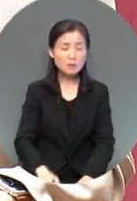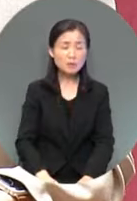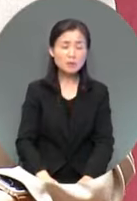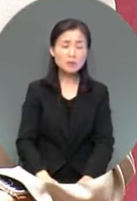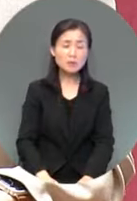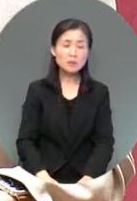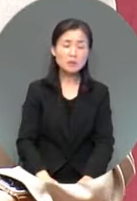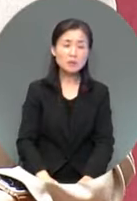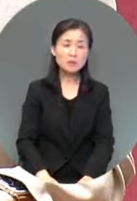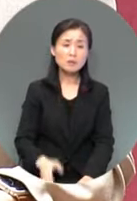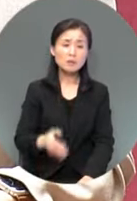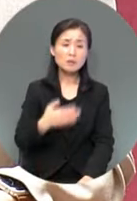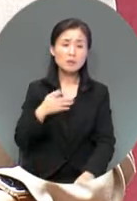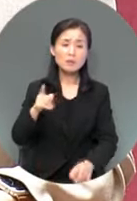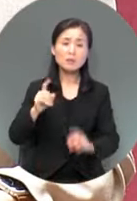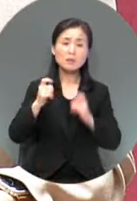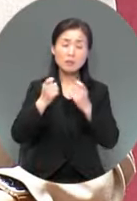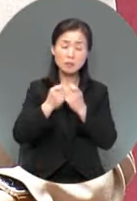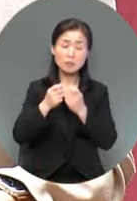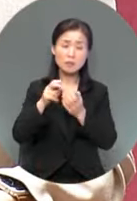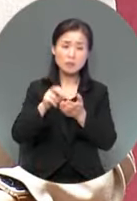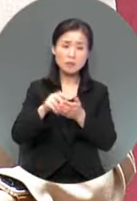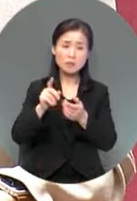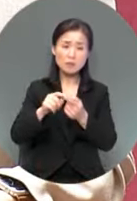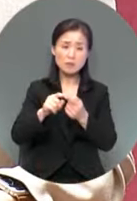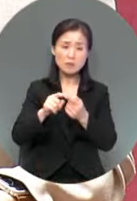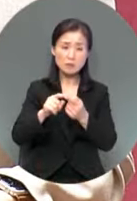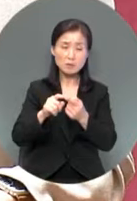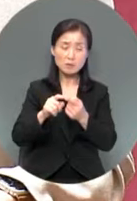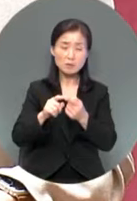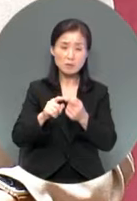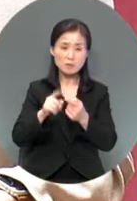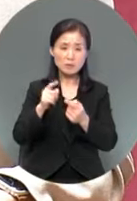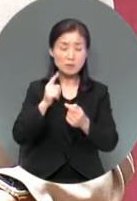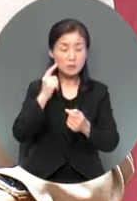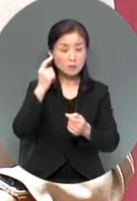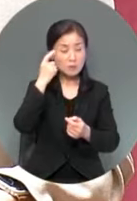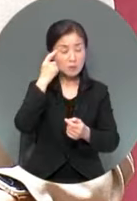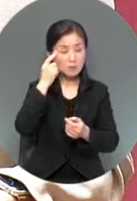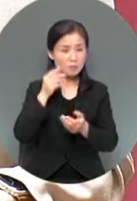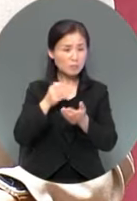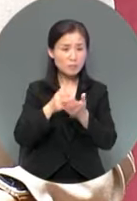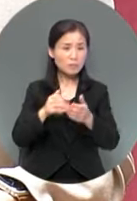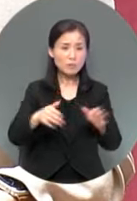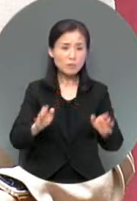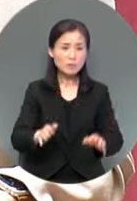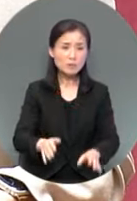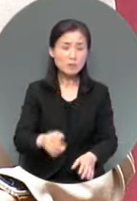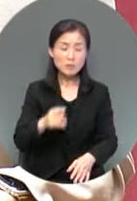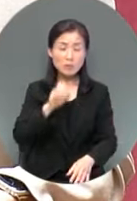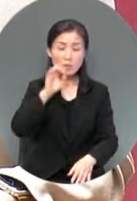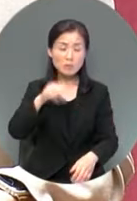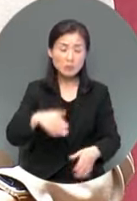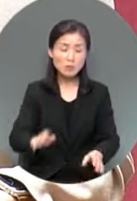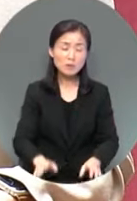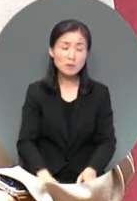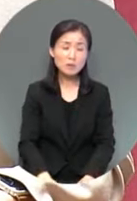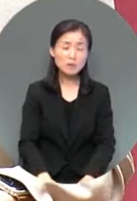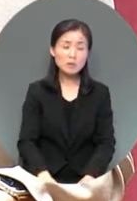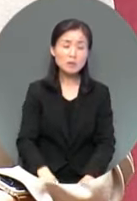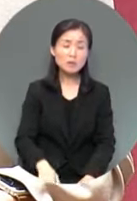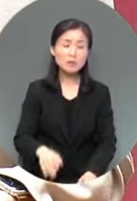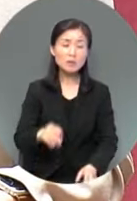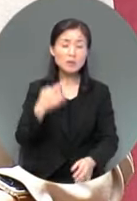제가 의견을 낼 문제는 아닌 것 같아요. 고발도 하신 사안들 아닙니까? 네, 그런 의견을 법사위에서 내셨길래. 아니요, 의견을 낸 게 아니라 그게